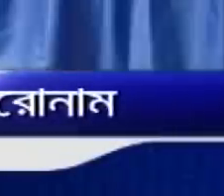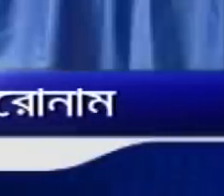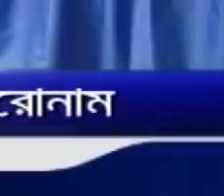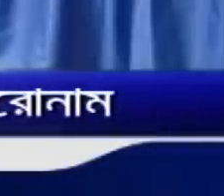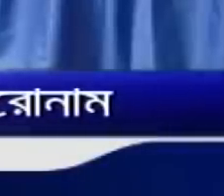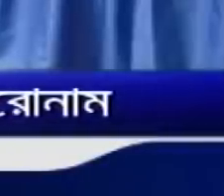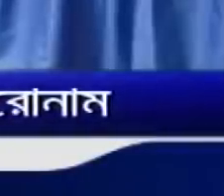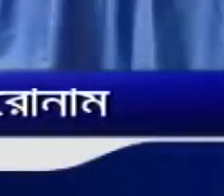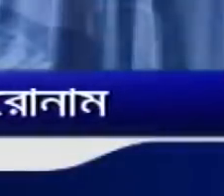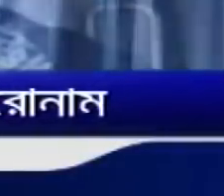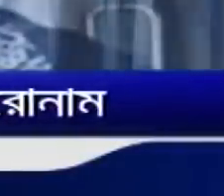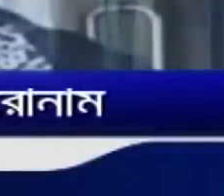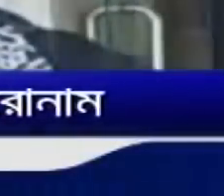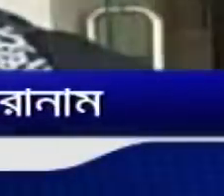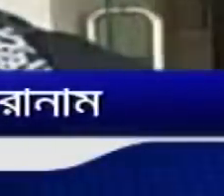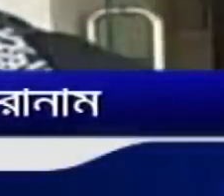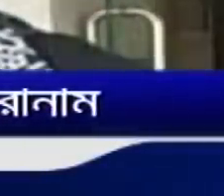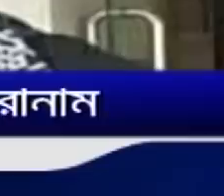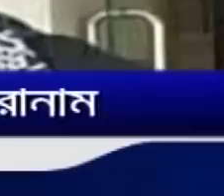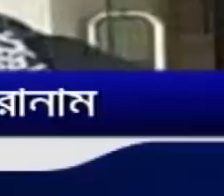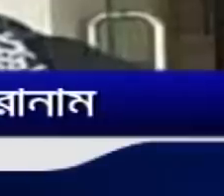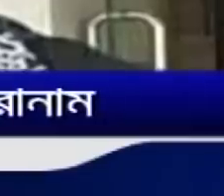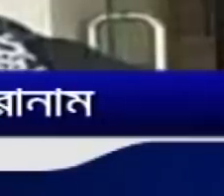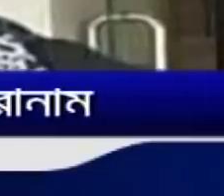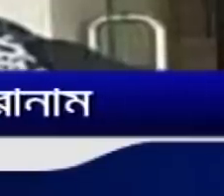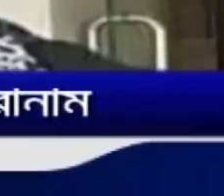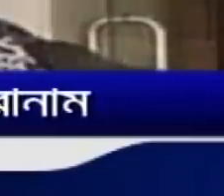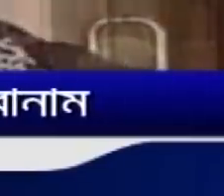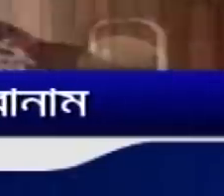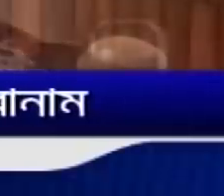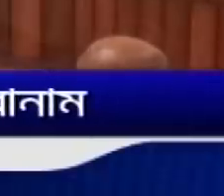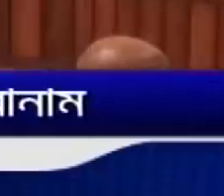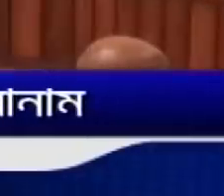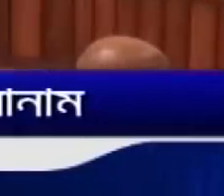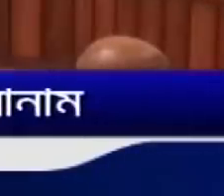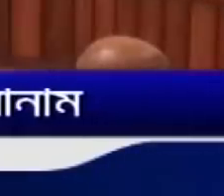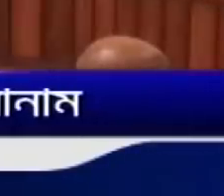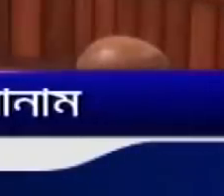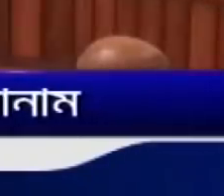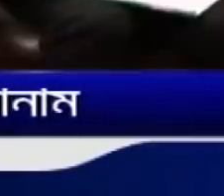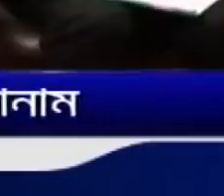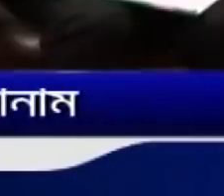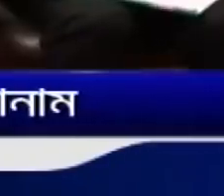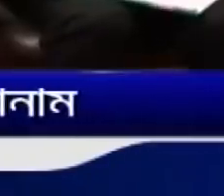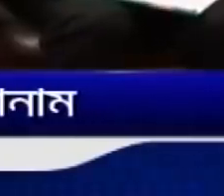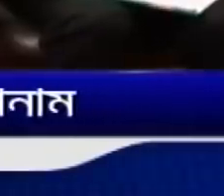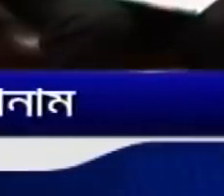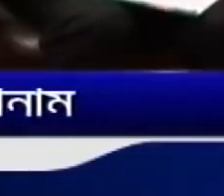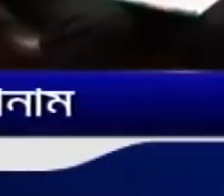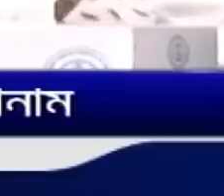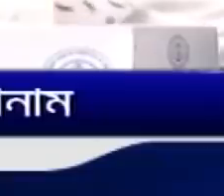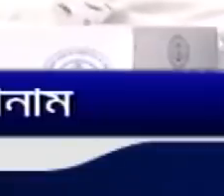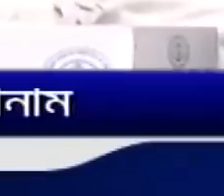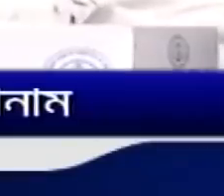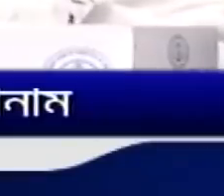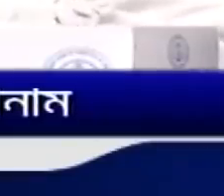করোনা ভাইরাসে দুদক পরিচালক সহ 4 জনের মৃত্যু নতুন আক্রান্ত 29 গার্মেন্টস খোলার কারণে অনেক মানুষ সংক্রমিত